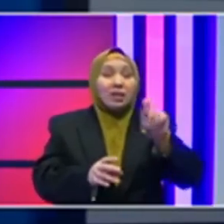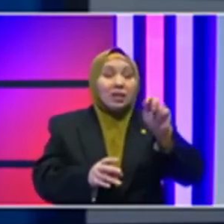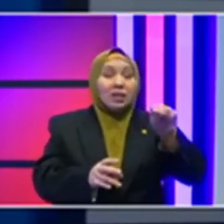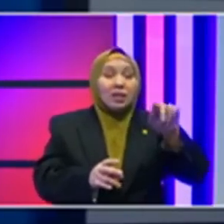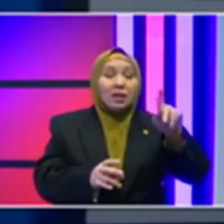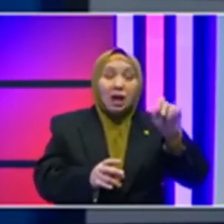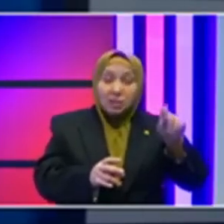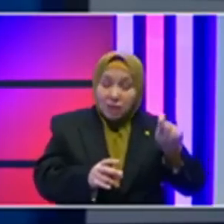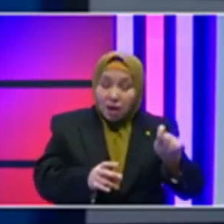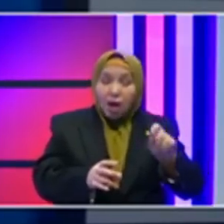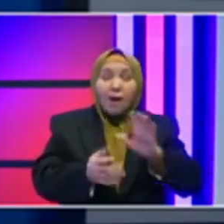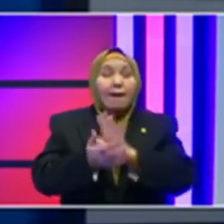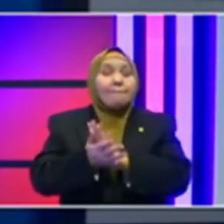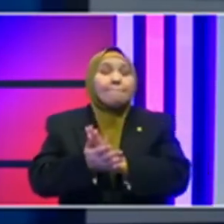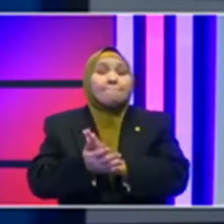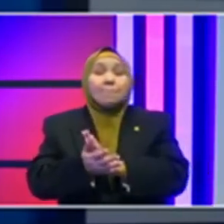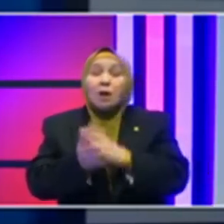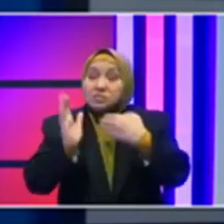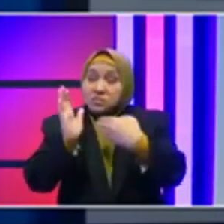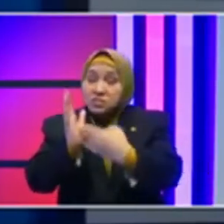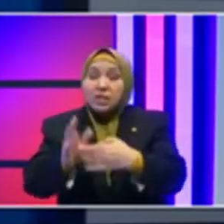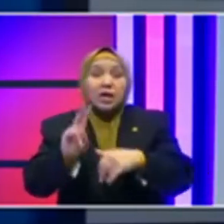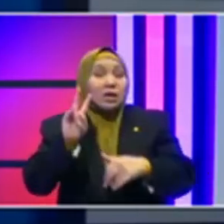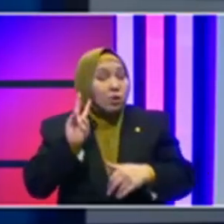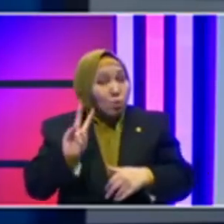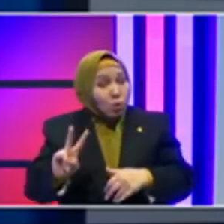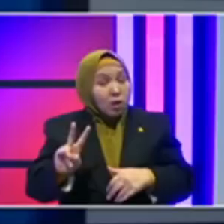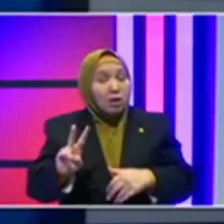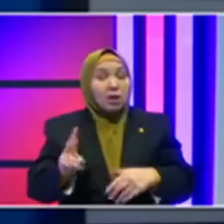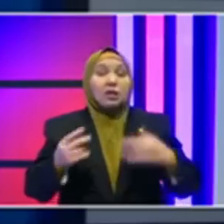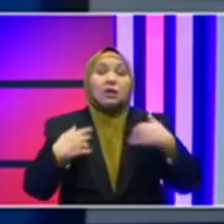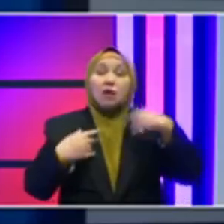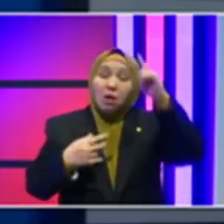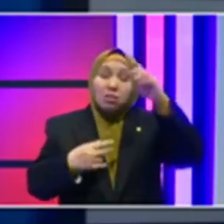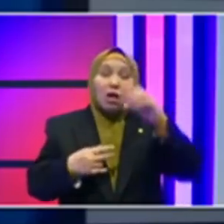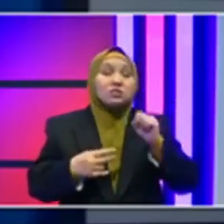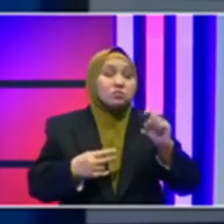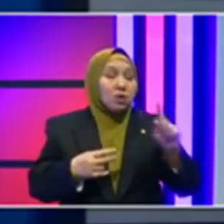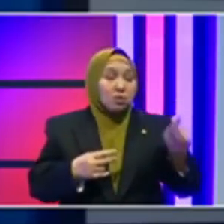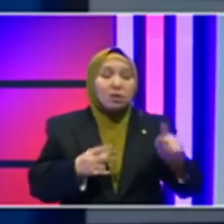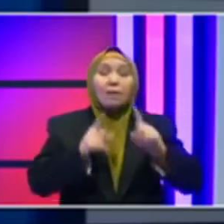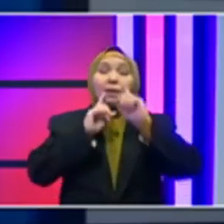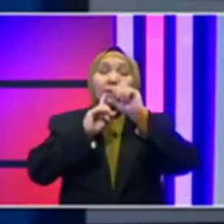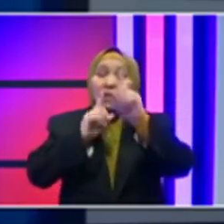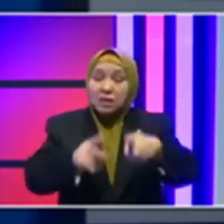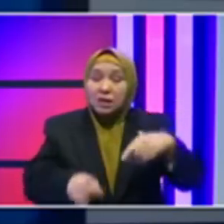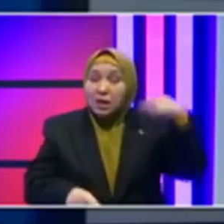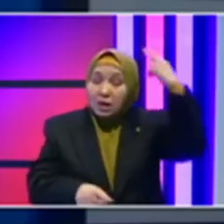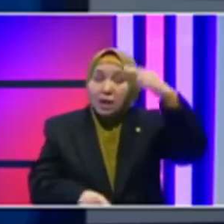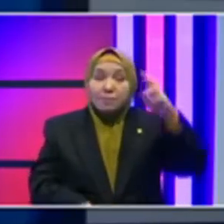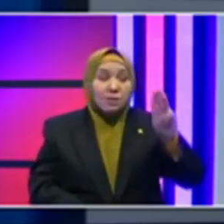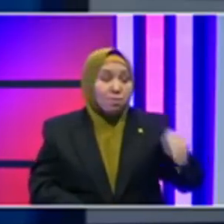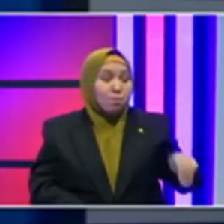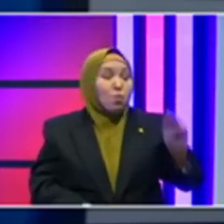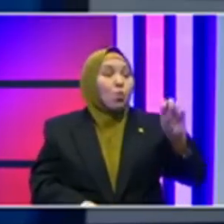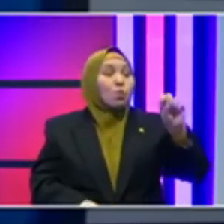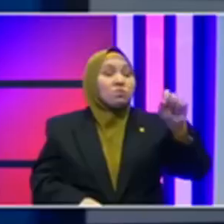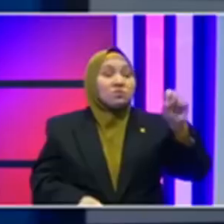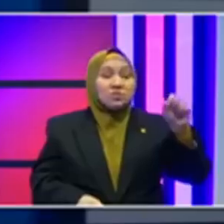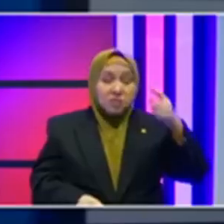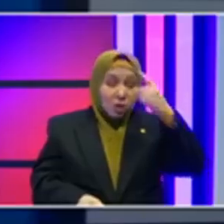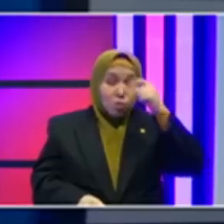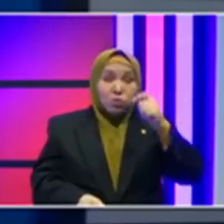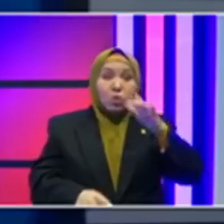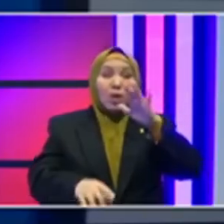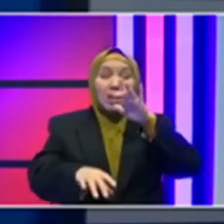mukjizat Yang kedua yaitu apabila Allah Subhanahu Wa Ta'ala memerintahkan kepada Nabi Musa Alaihissalam untuk meletakkan